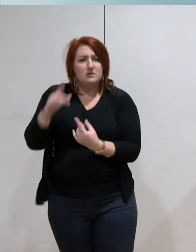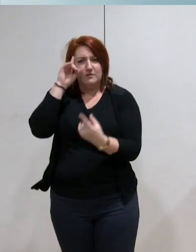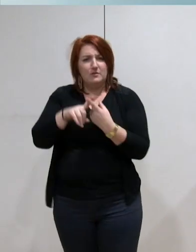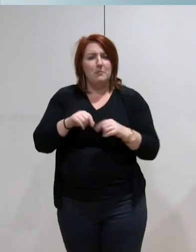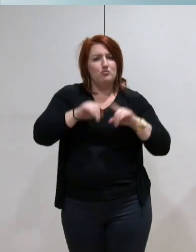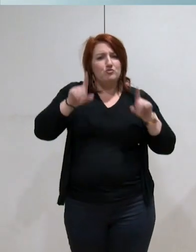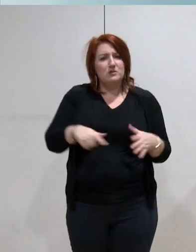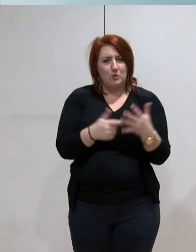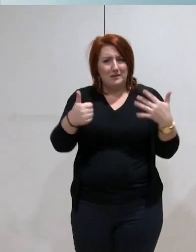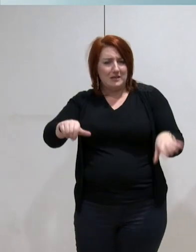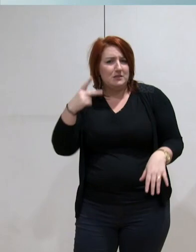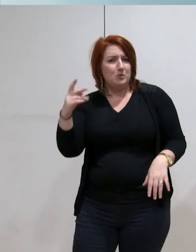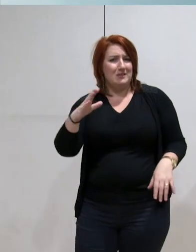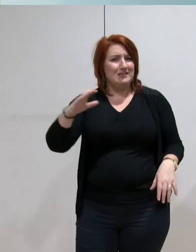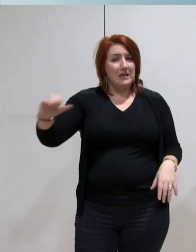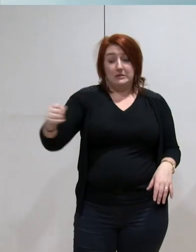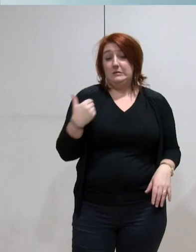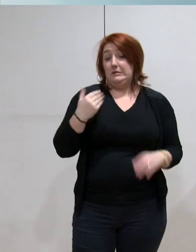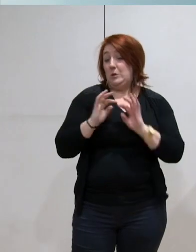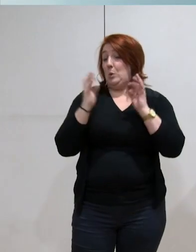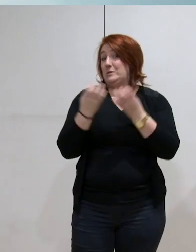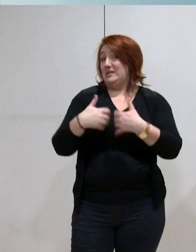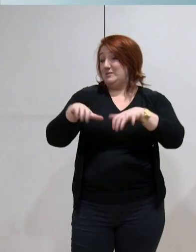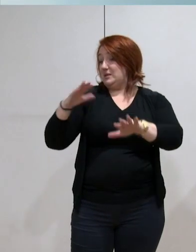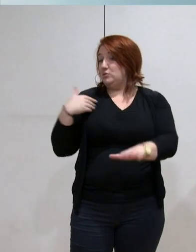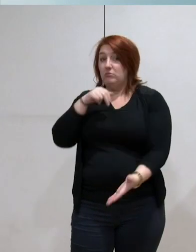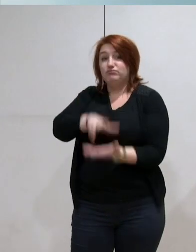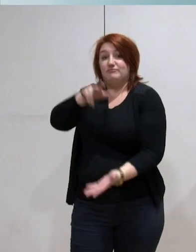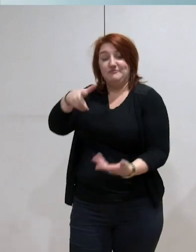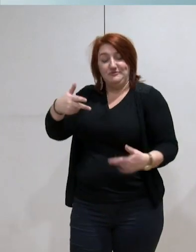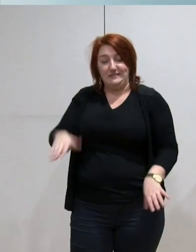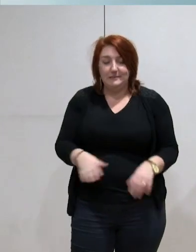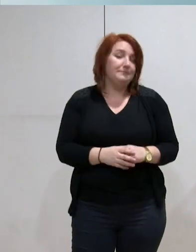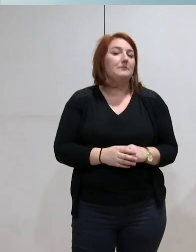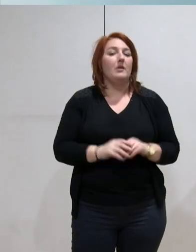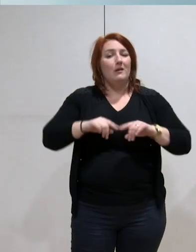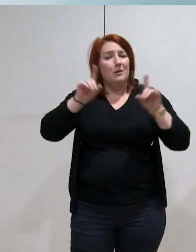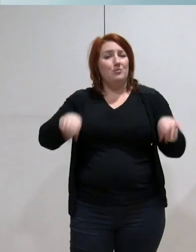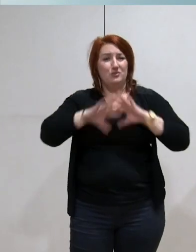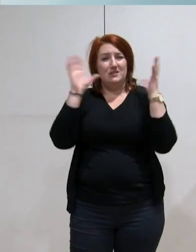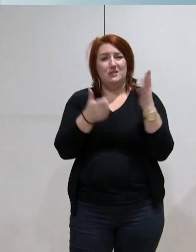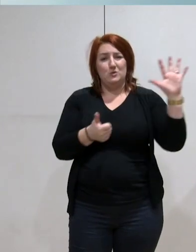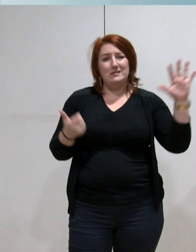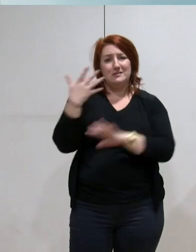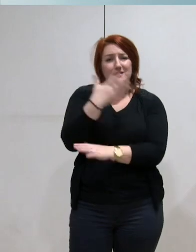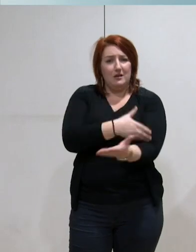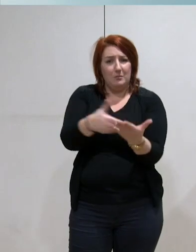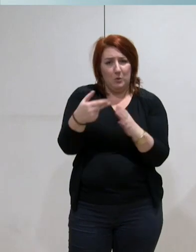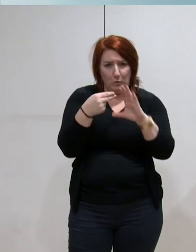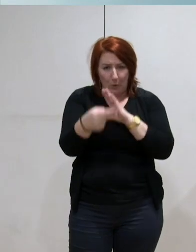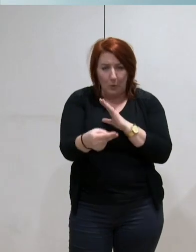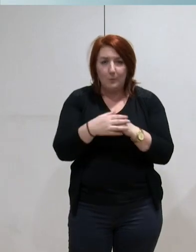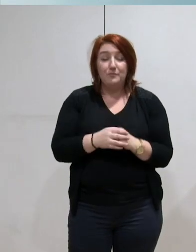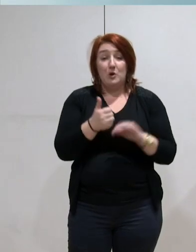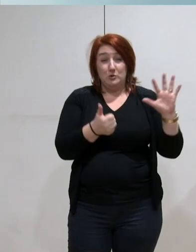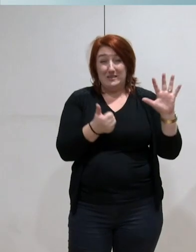2016 du CCS approuvé lors de son dernier conseil d'administration un budget total de 65 millions d'euros consacré pour